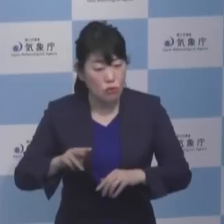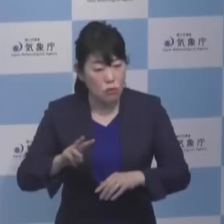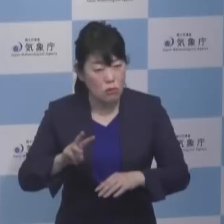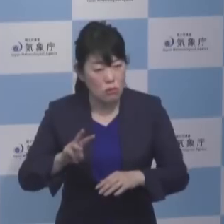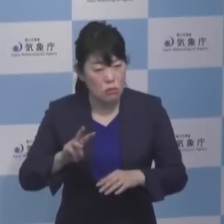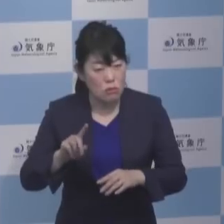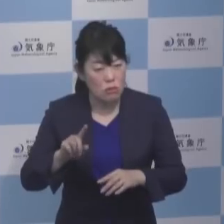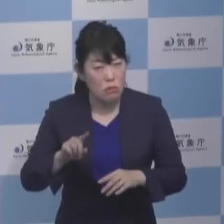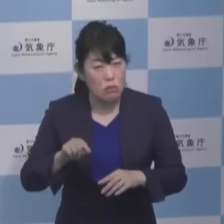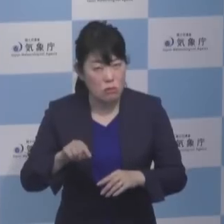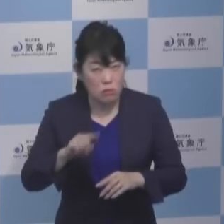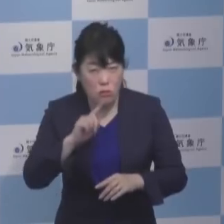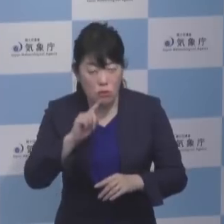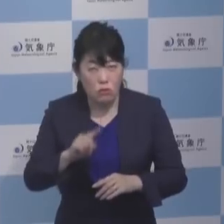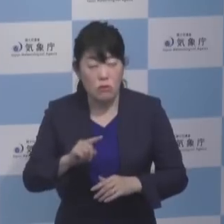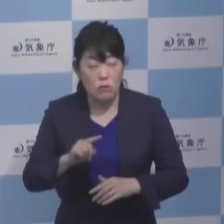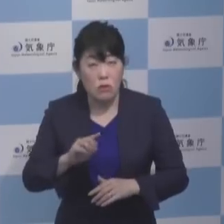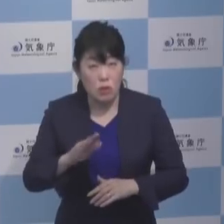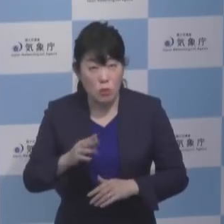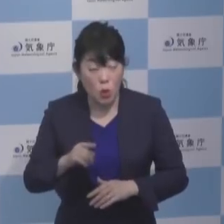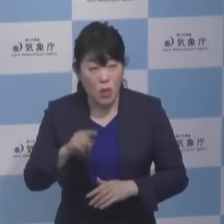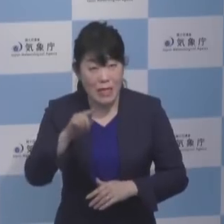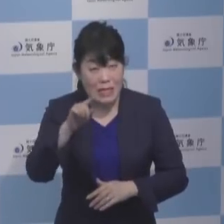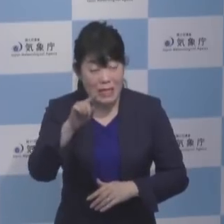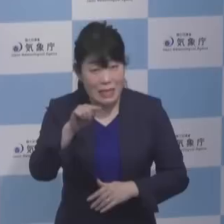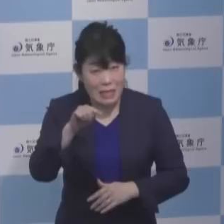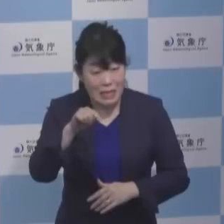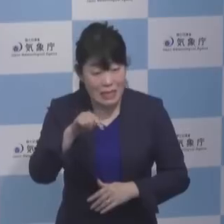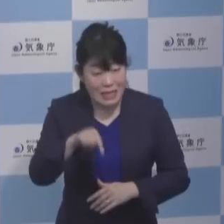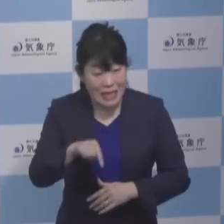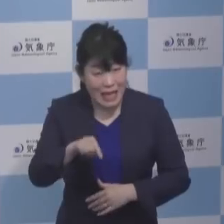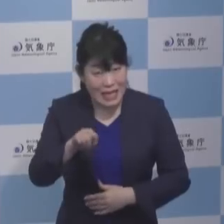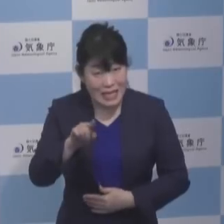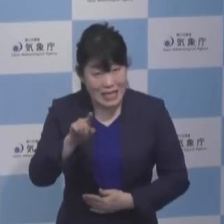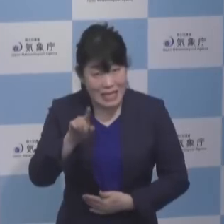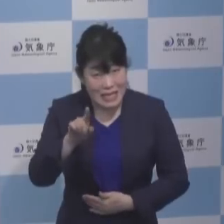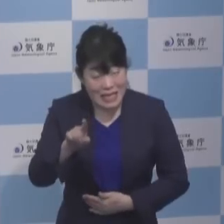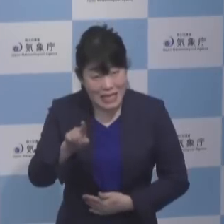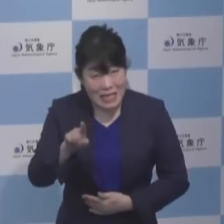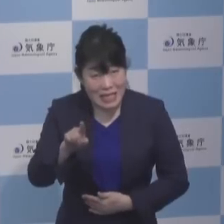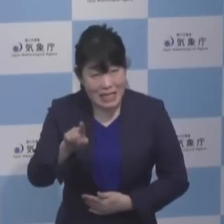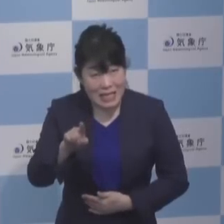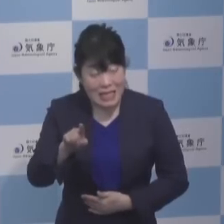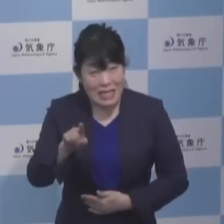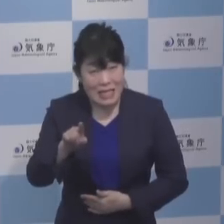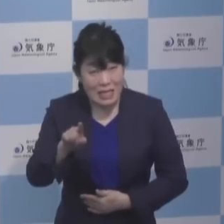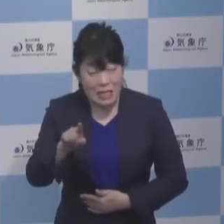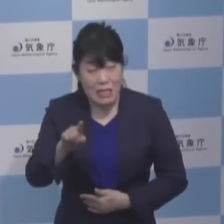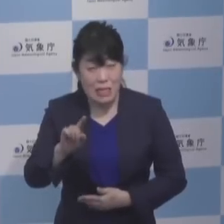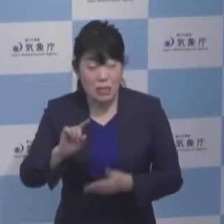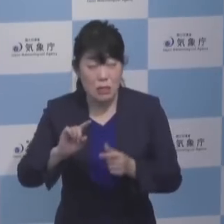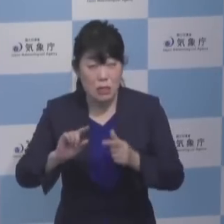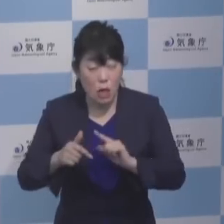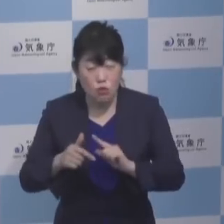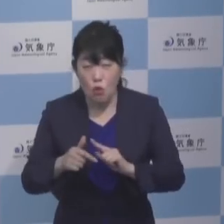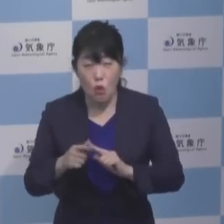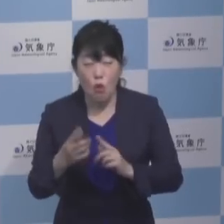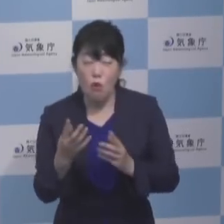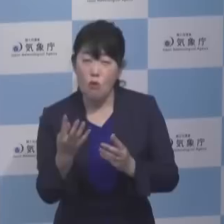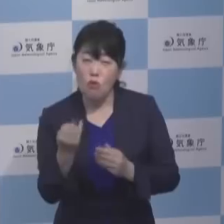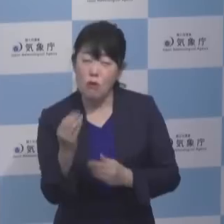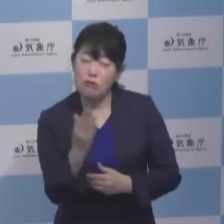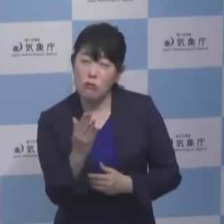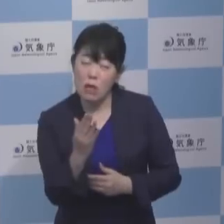伺っているんですけれども、うん、今回 1.1 増える、うん、の場合はどれぐらいになるかっていうの